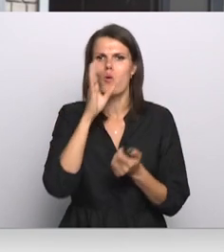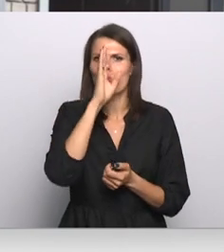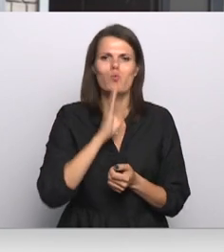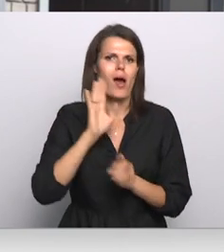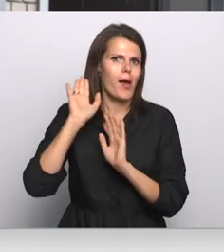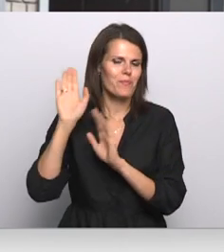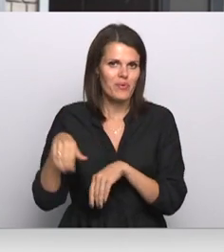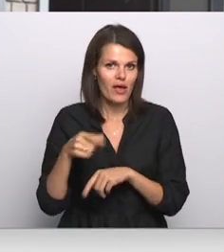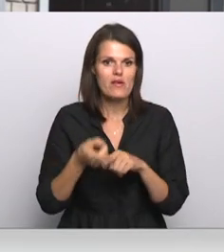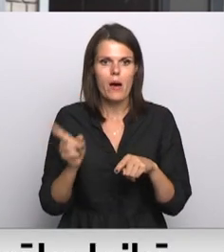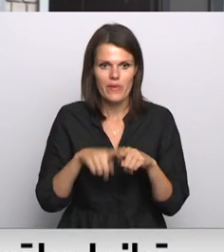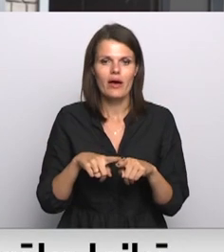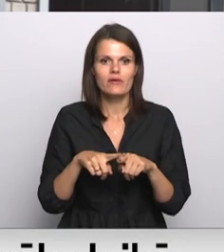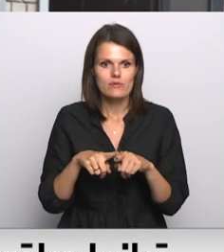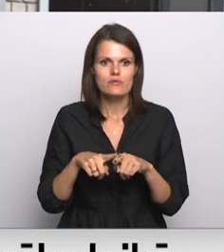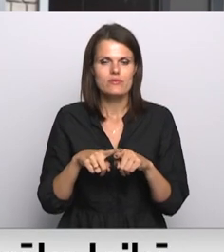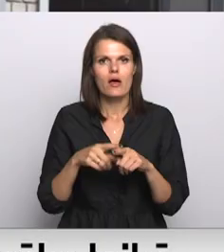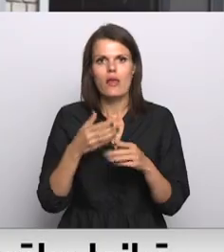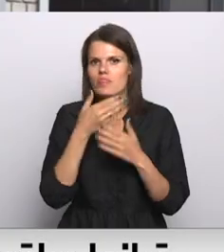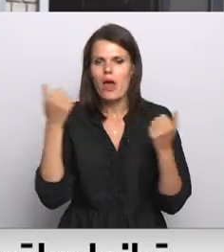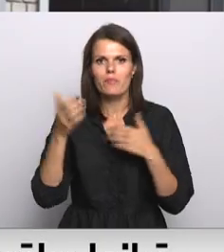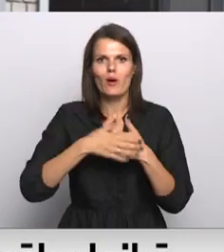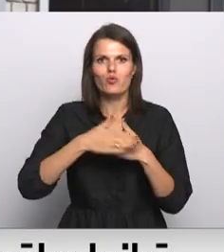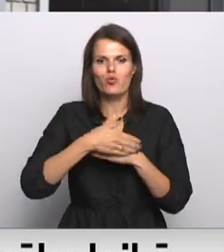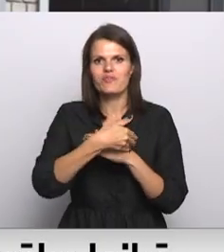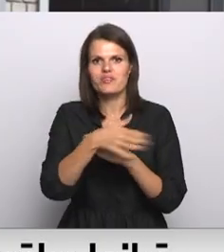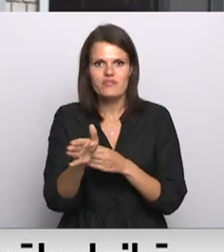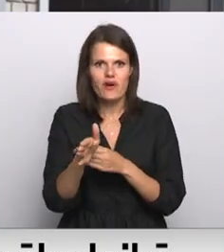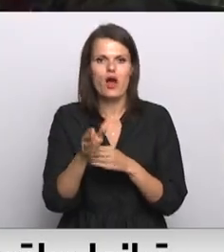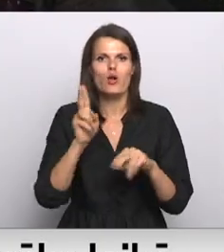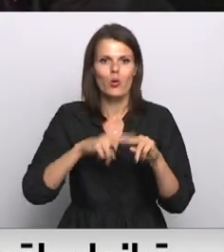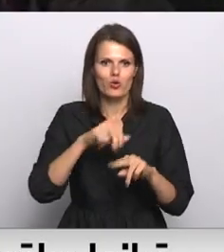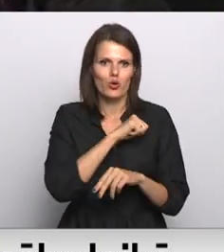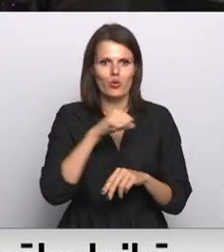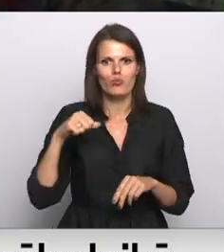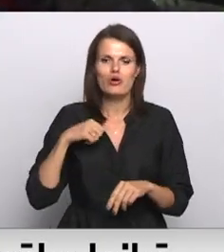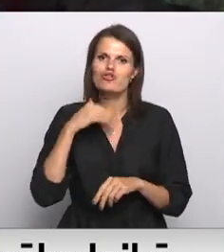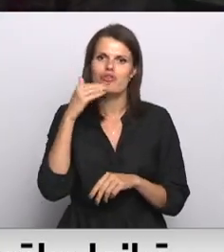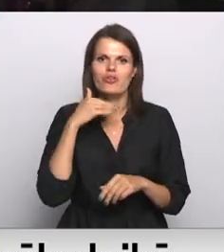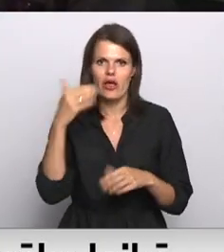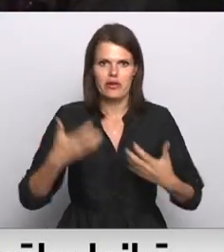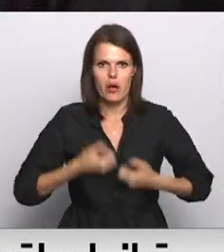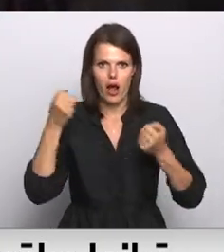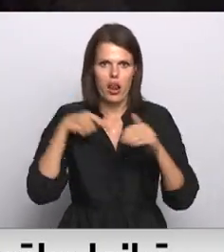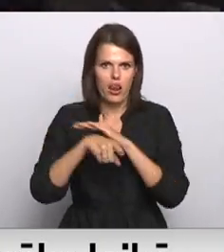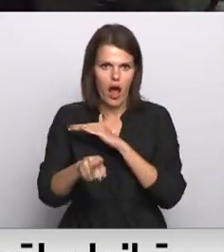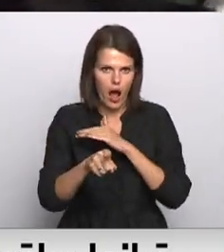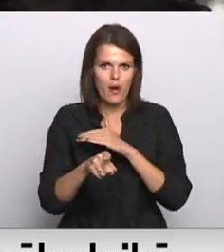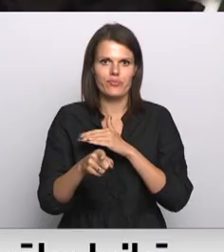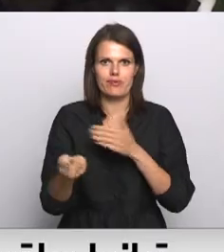un tāpēc nevēra vaļā durvis, un paši arī nemēģināja glābties,